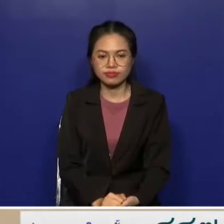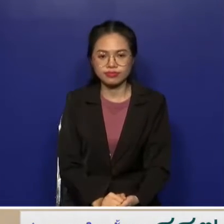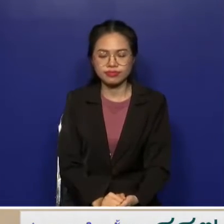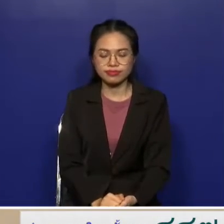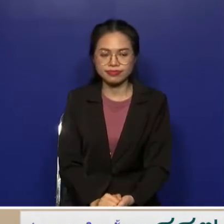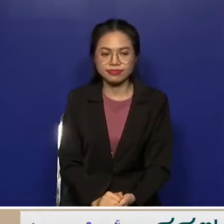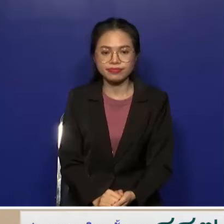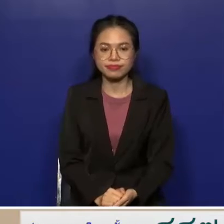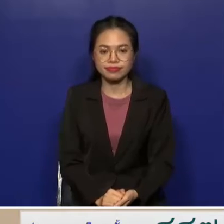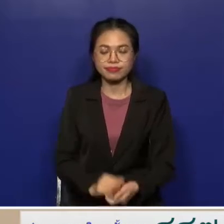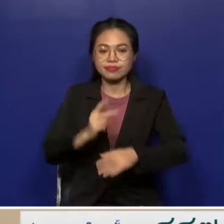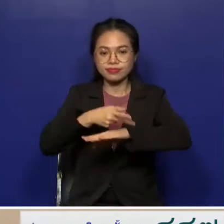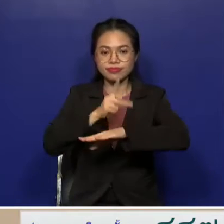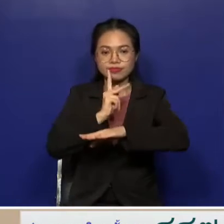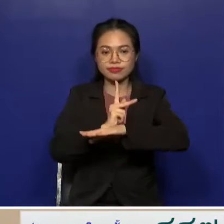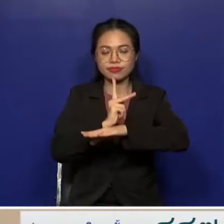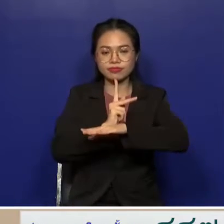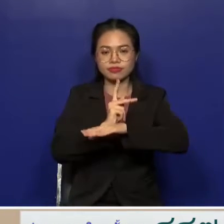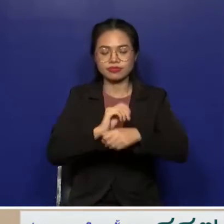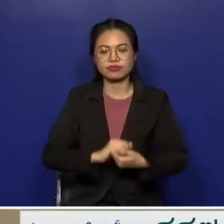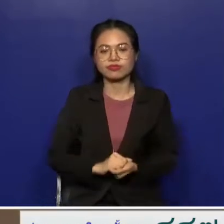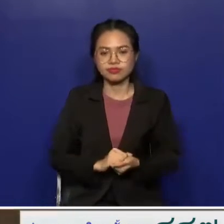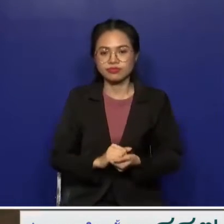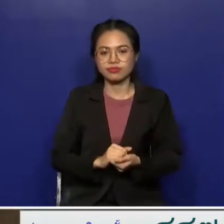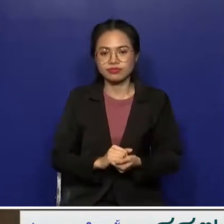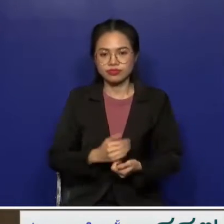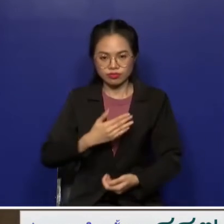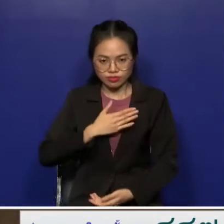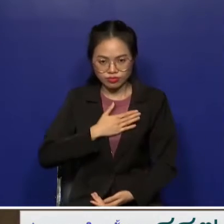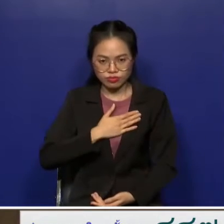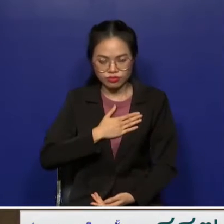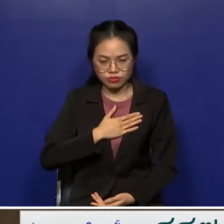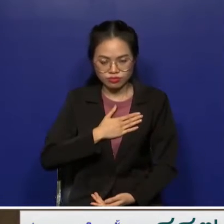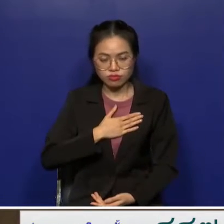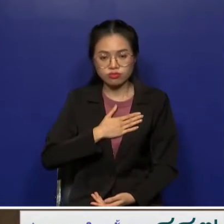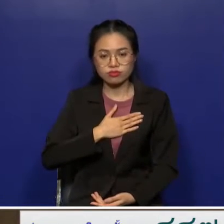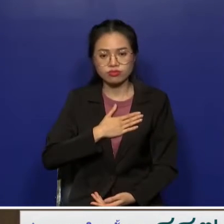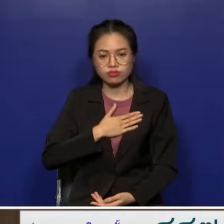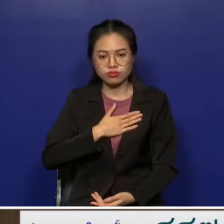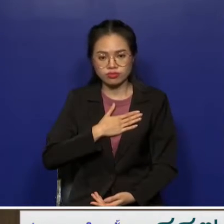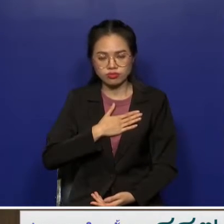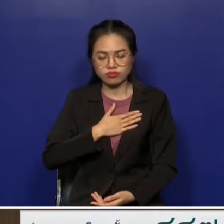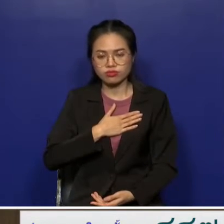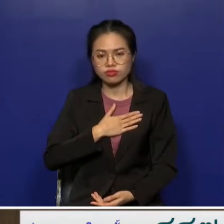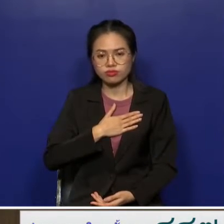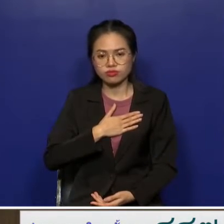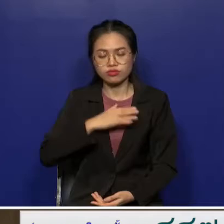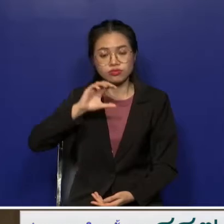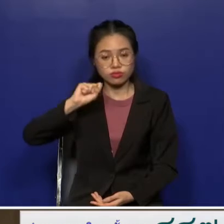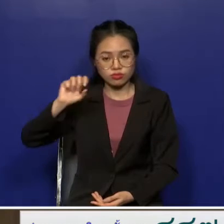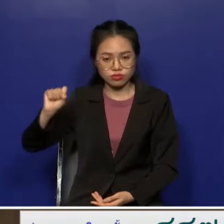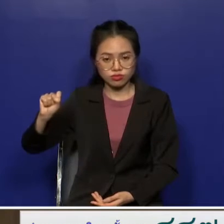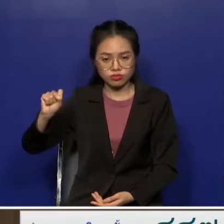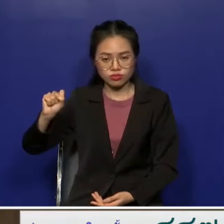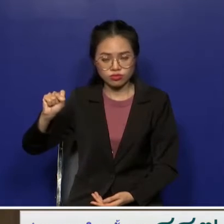กราบเรียนท่านประธานที่เคารพผมพลตำรวจตรีสุพิสารภักดีนฤนาถ